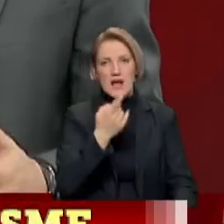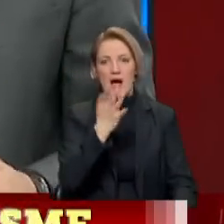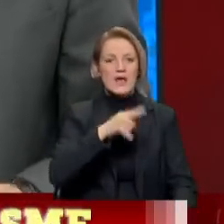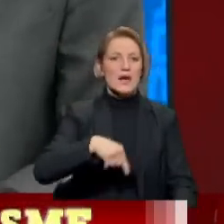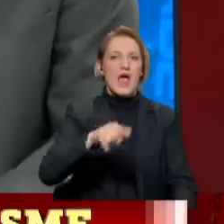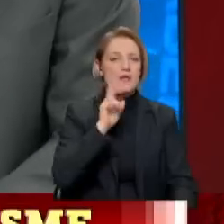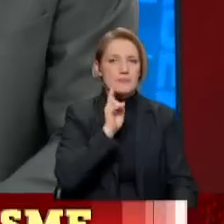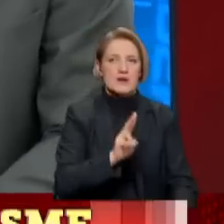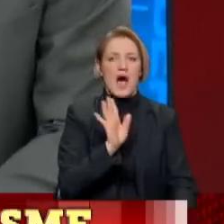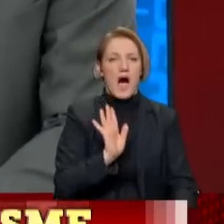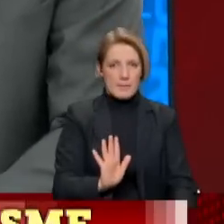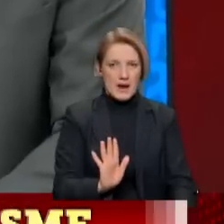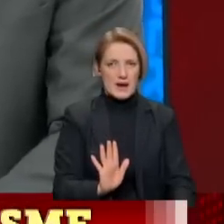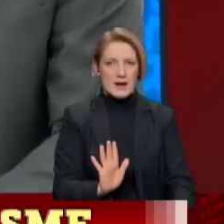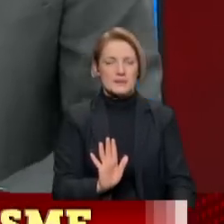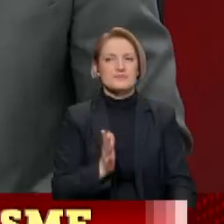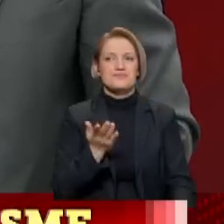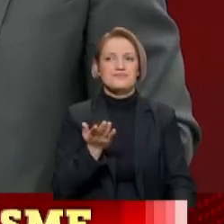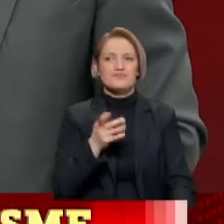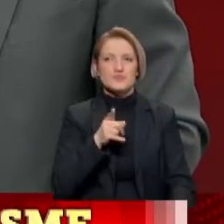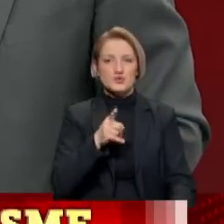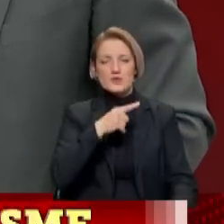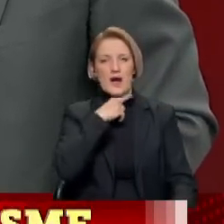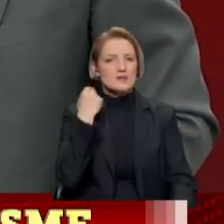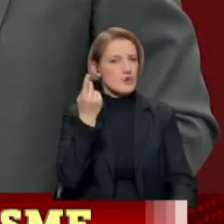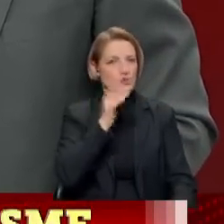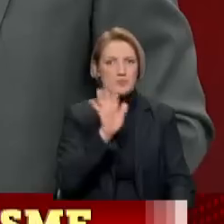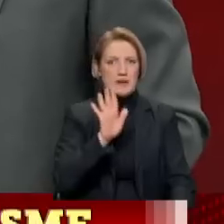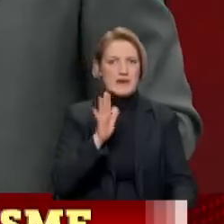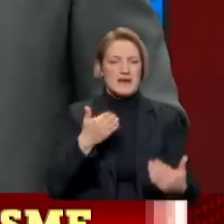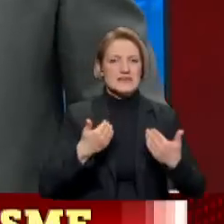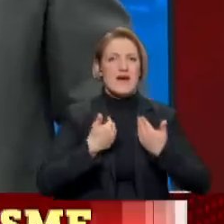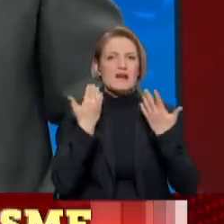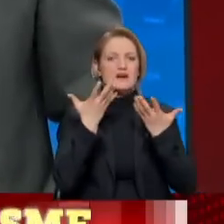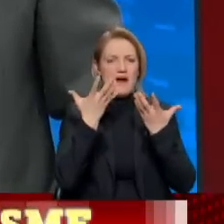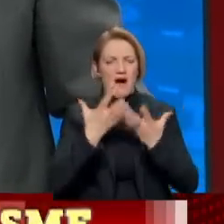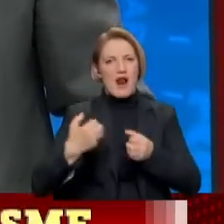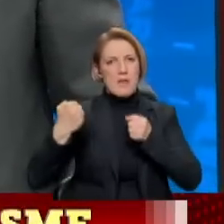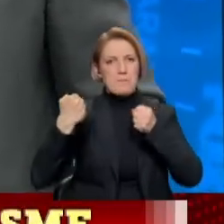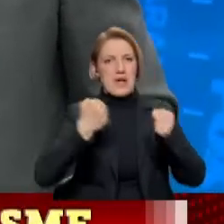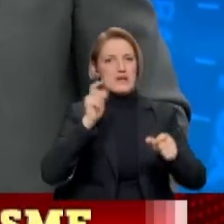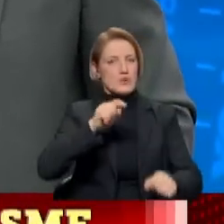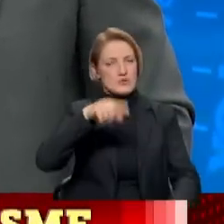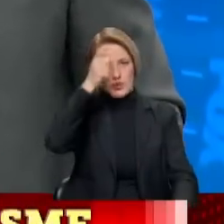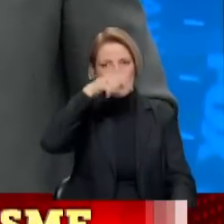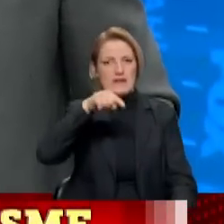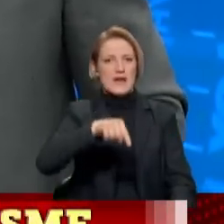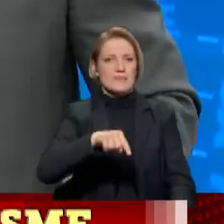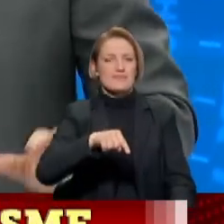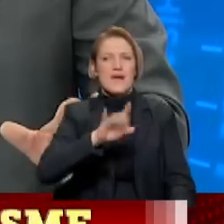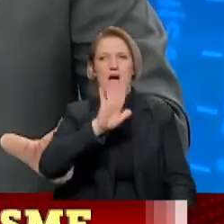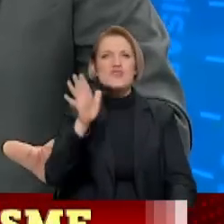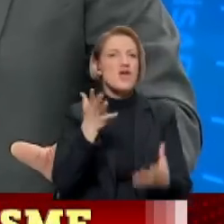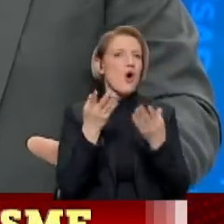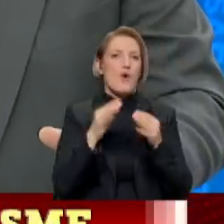heyet bakacak. Ama tabii ki şunu asla unutmayalım. Yargı ağır baskı altında Türkiye'de. Peki devam ağır edelim. Ağır baskı altında. Her